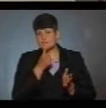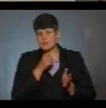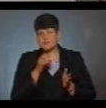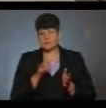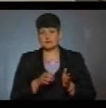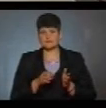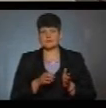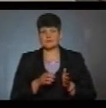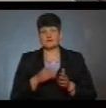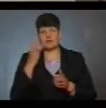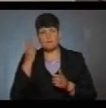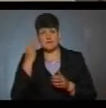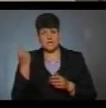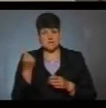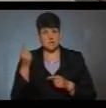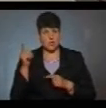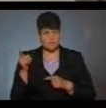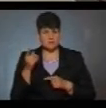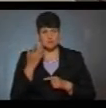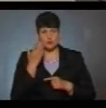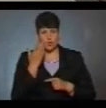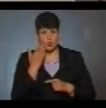експеримент в Хмельницькій області, коли